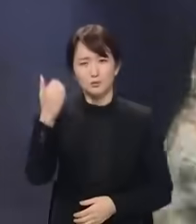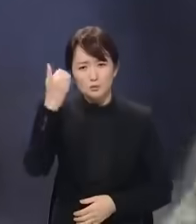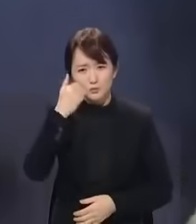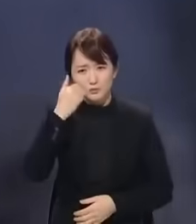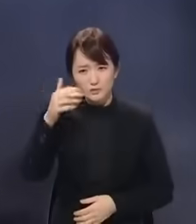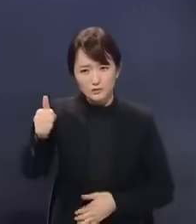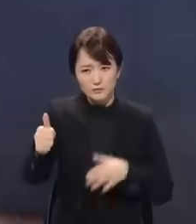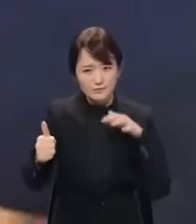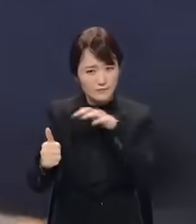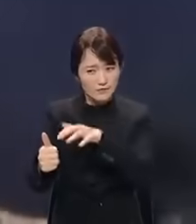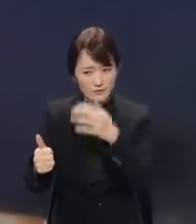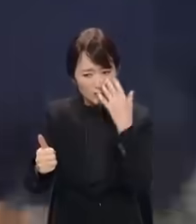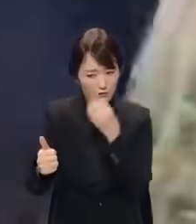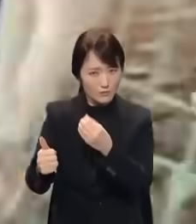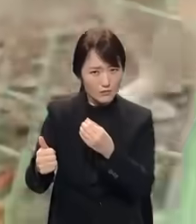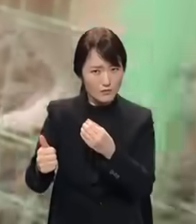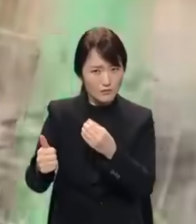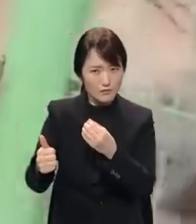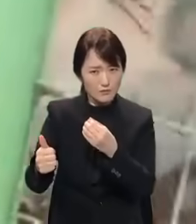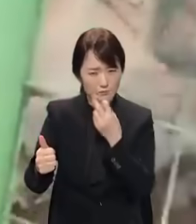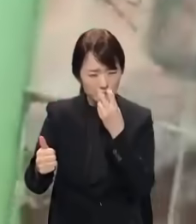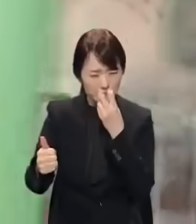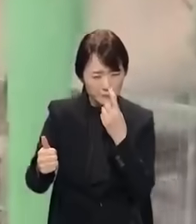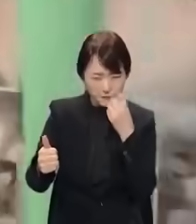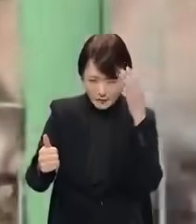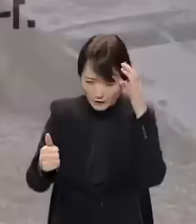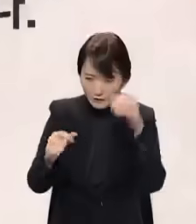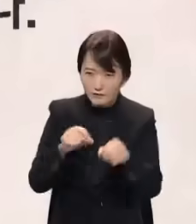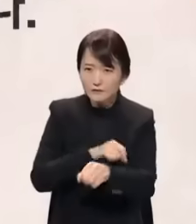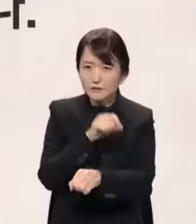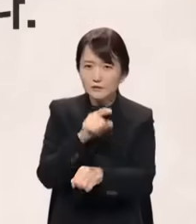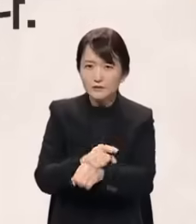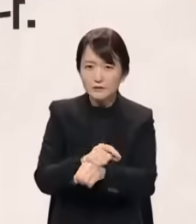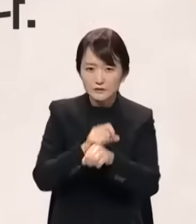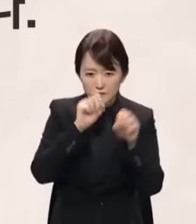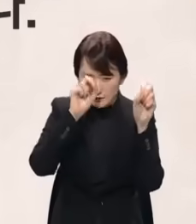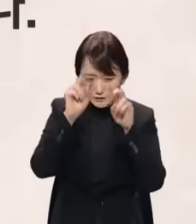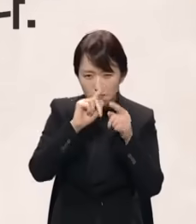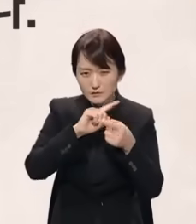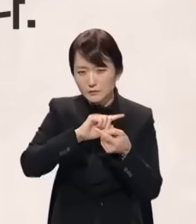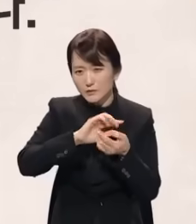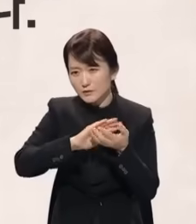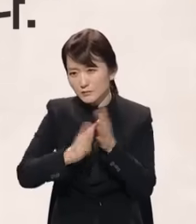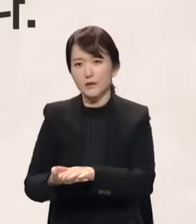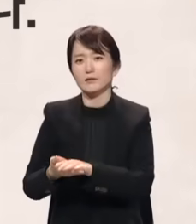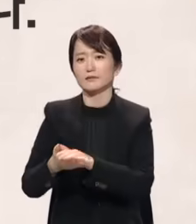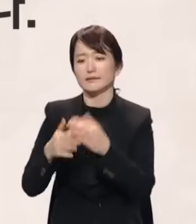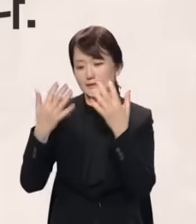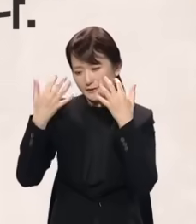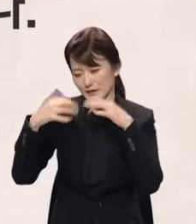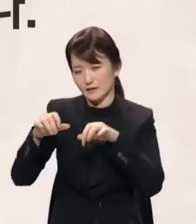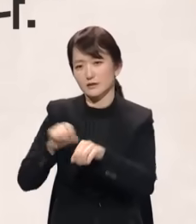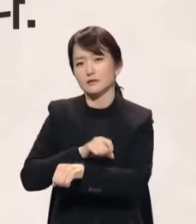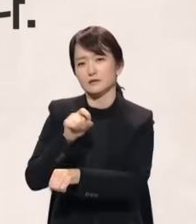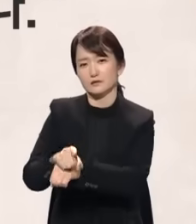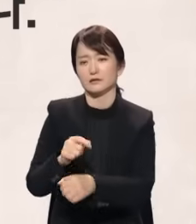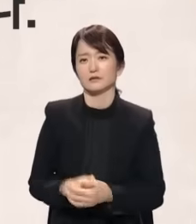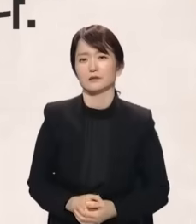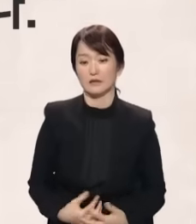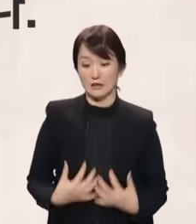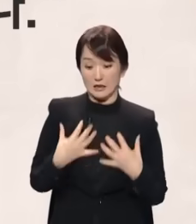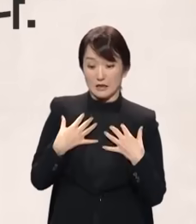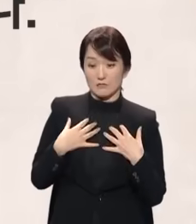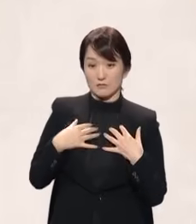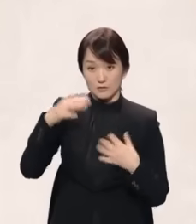주인을 공격하는 것 같으면 어떤 경비견의 특성상 네, 사슴에서 사자로 변하는 것뿐이다. 하지만 흥분하면 주인도 무서울 수밖에